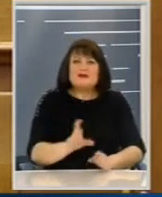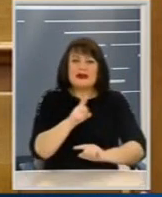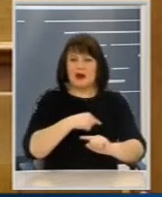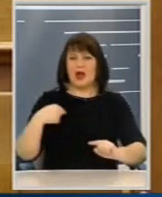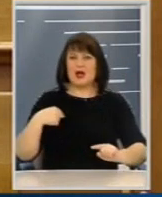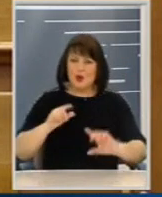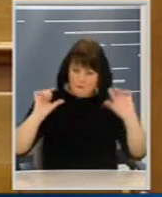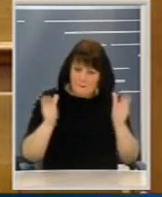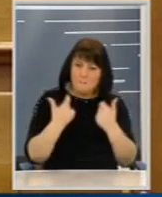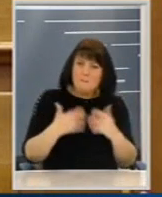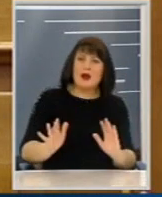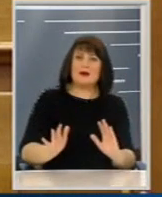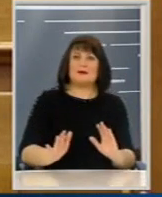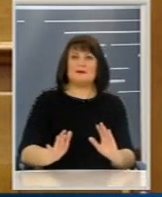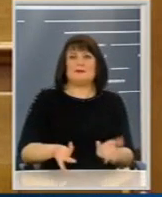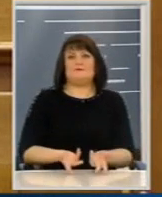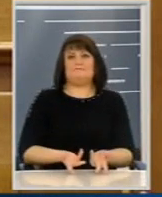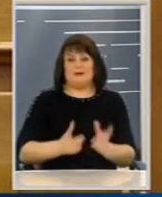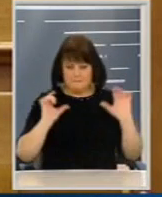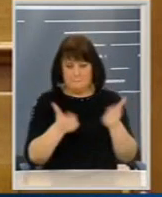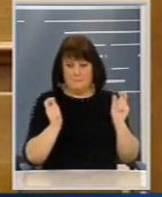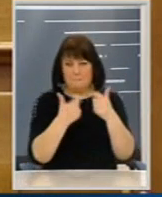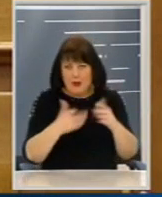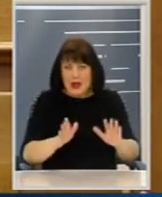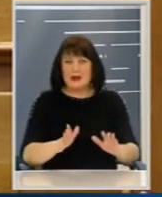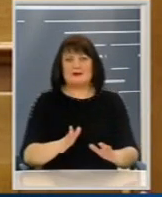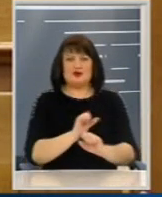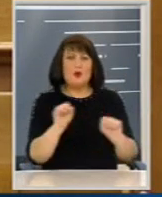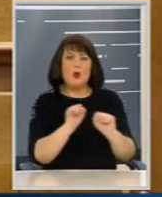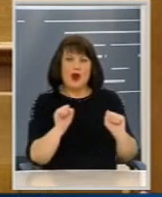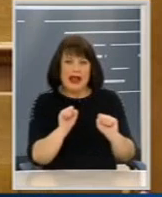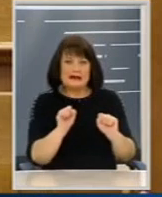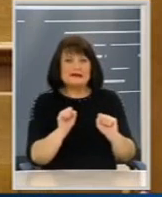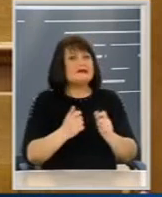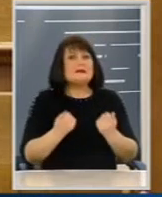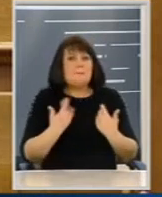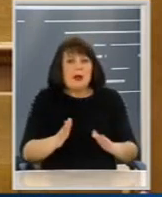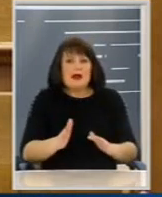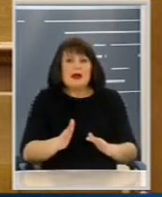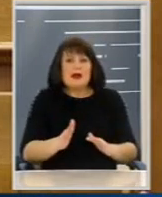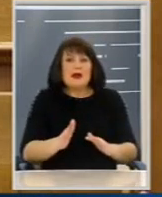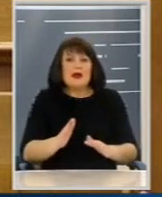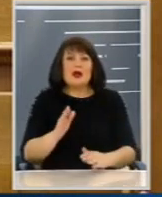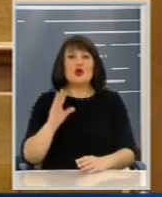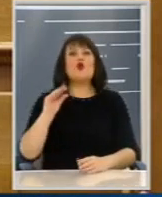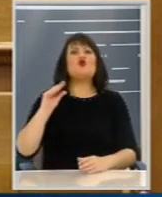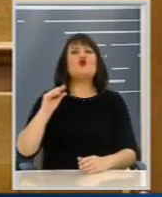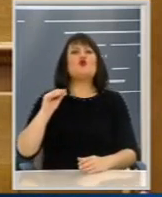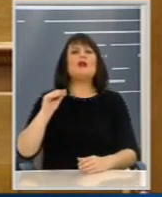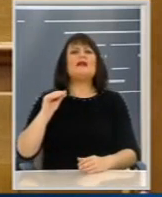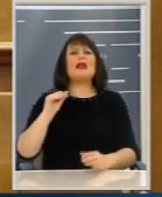συλλήψεις κατηγορουμένων για τρομοκρατία, βγήκατε στο Twitter, κύριε Μητσοτάκη, και